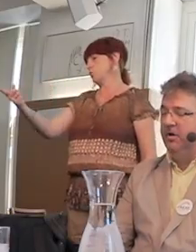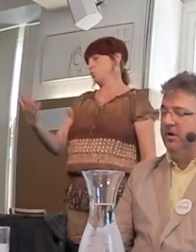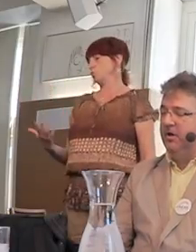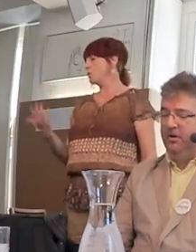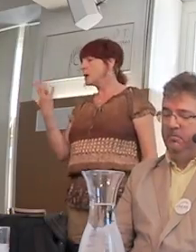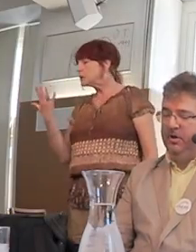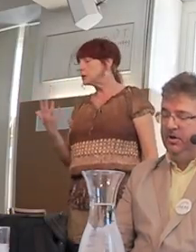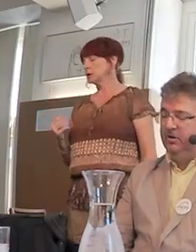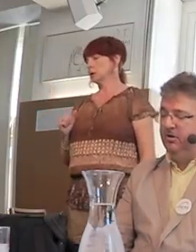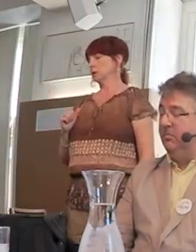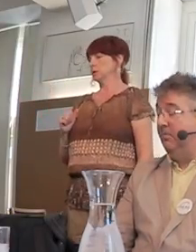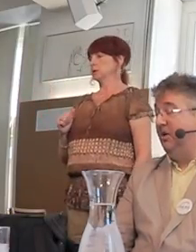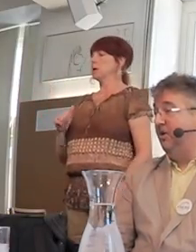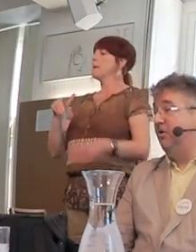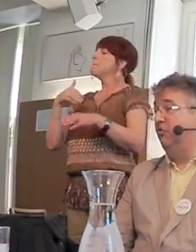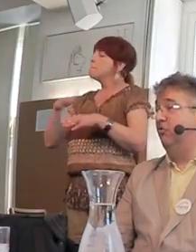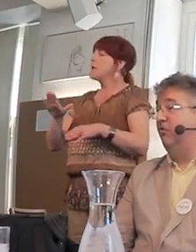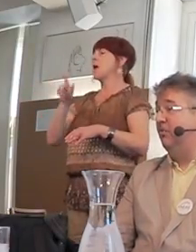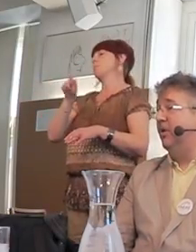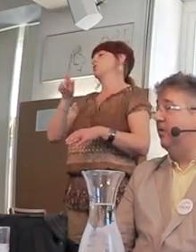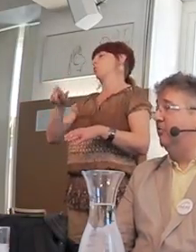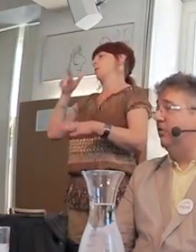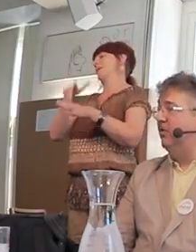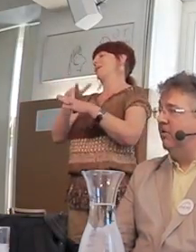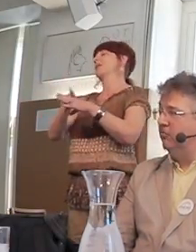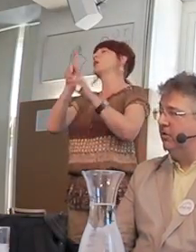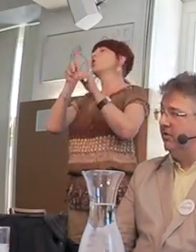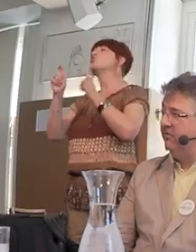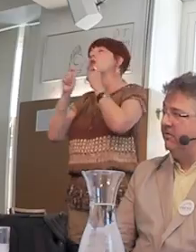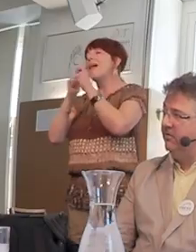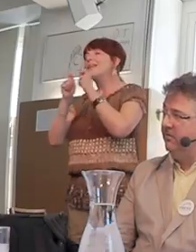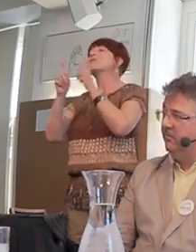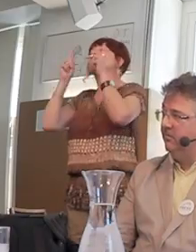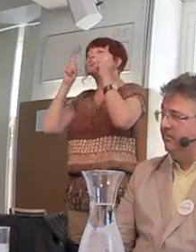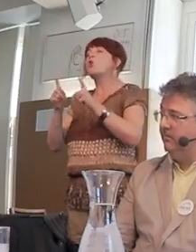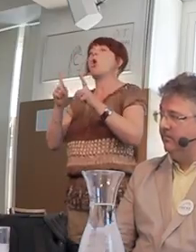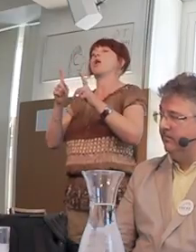Thema Behinderte, mehr Behinderte, sichtbare Journalistinnen und Journalisten?